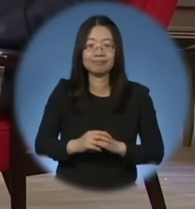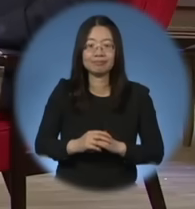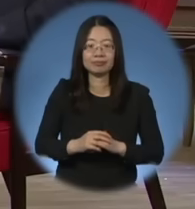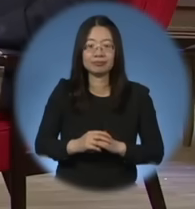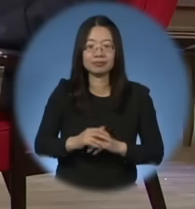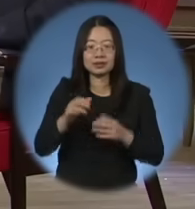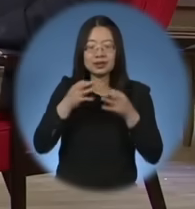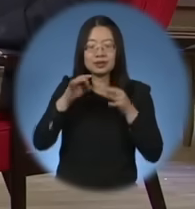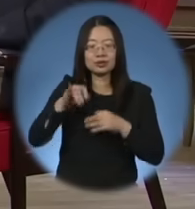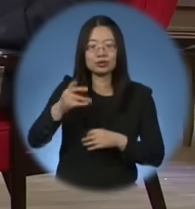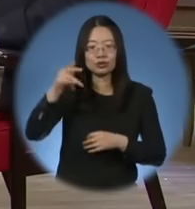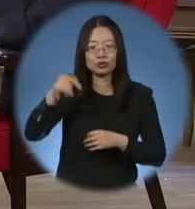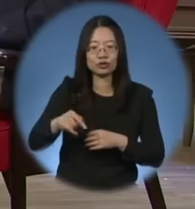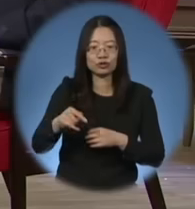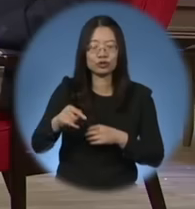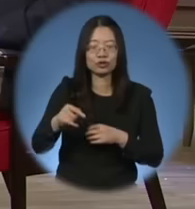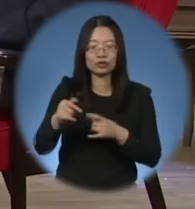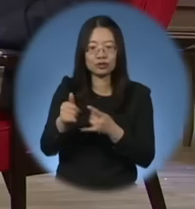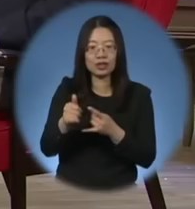저